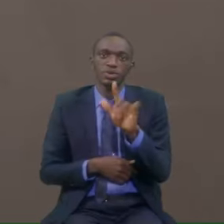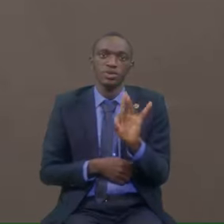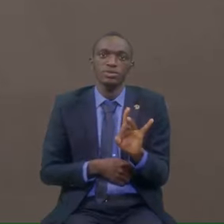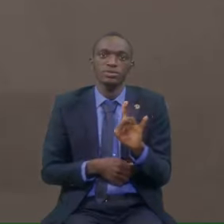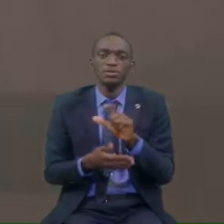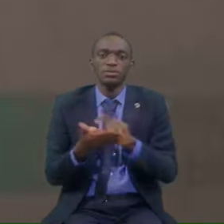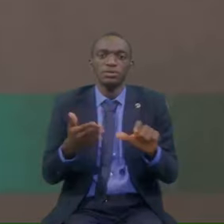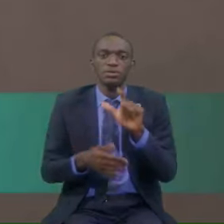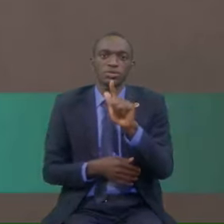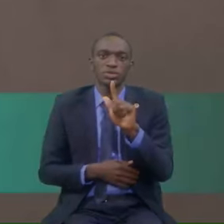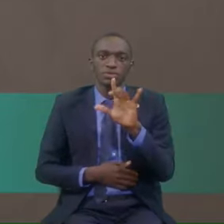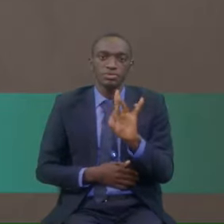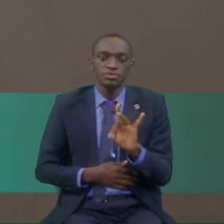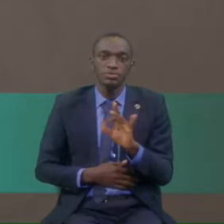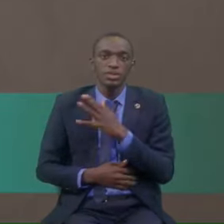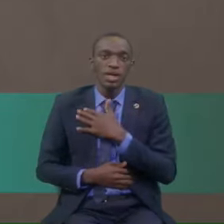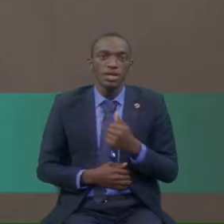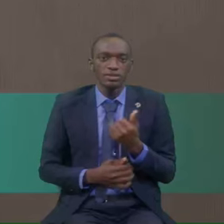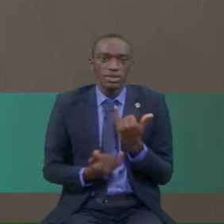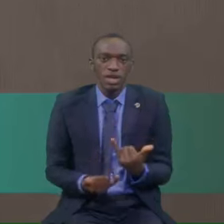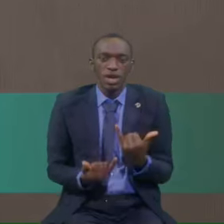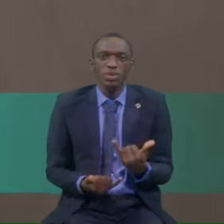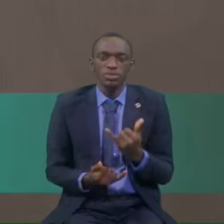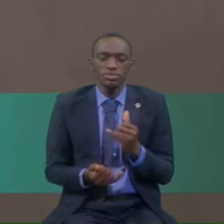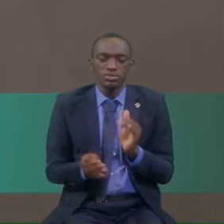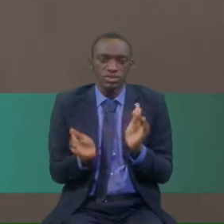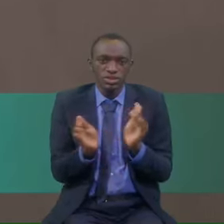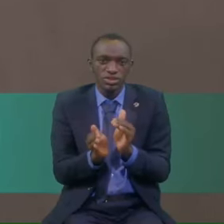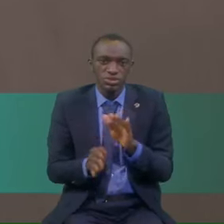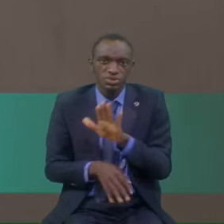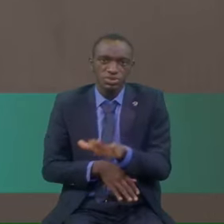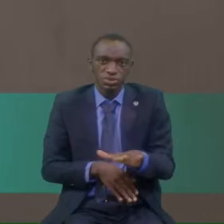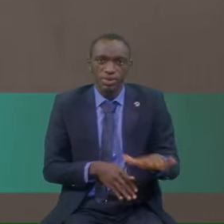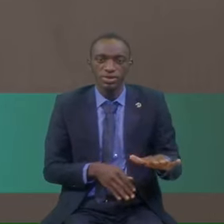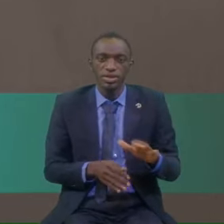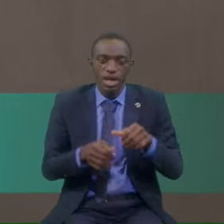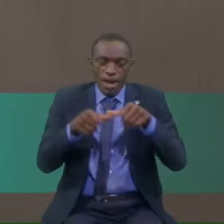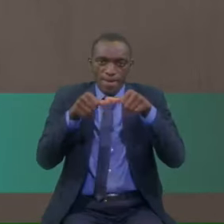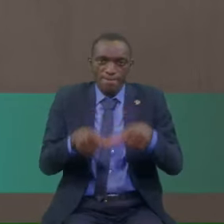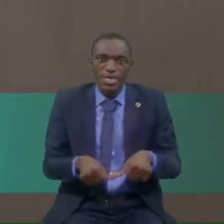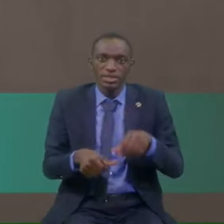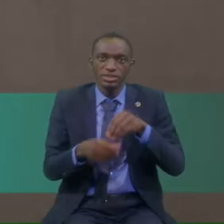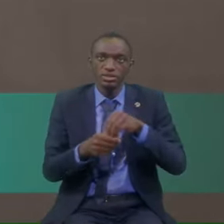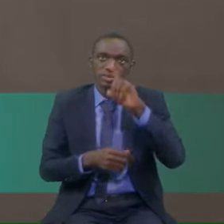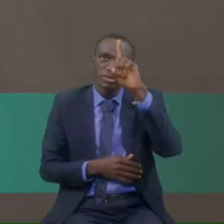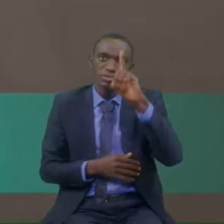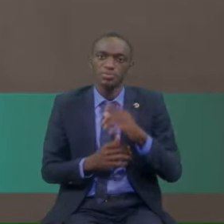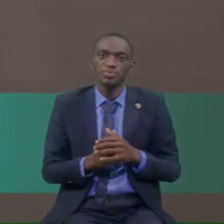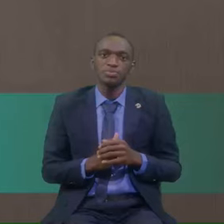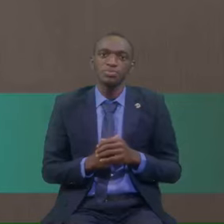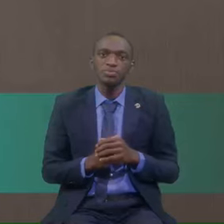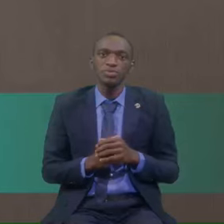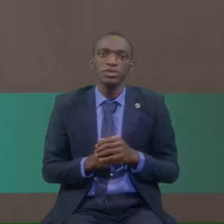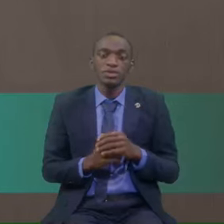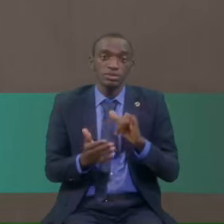Verset 28, et dit, et maintenant, petits enfants, demeurez en lui, afin